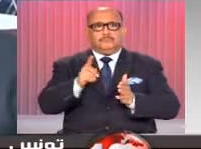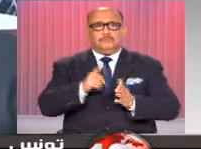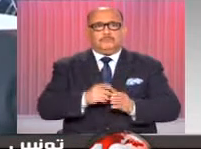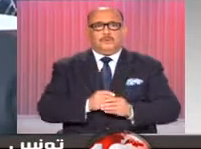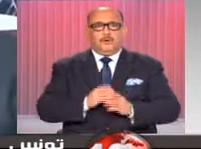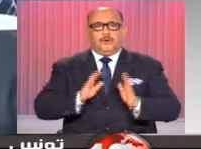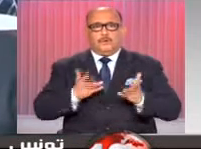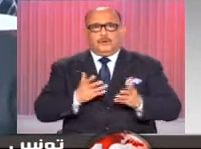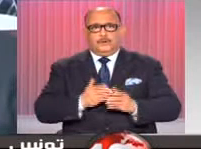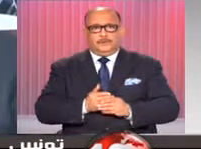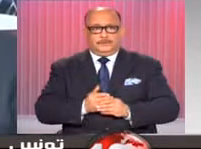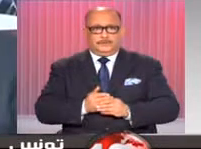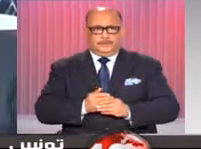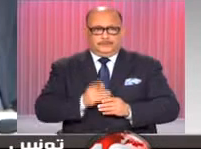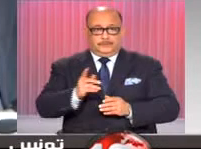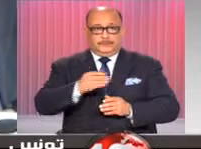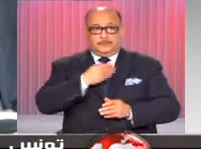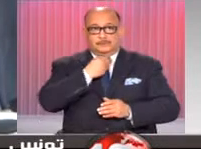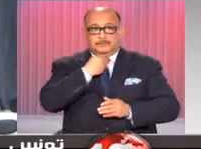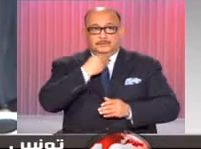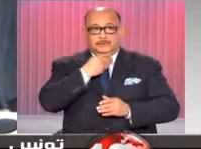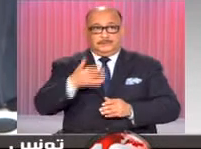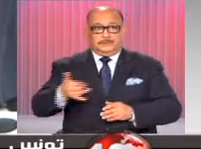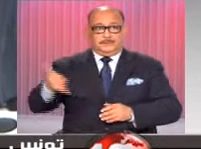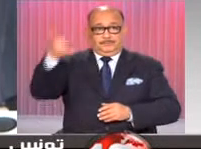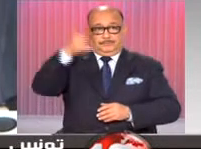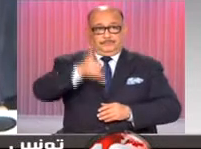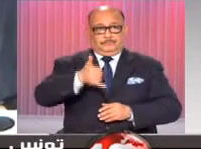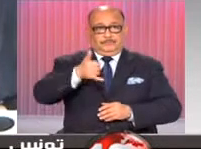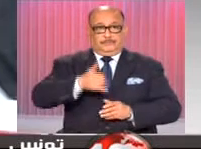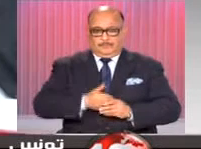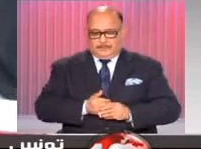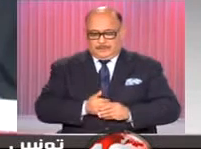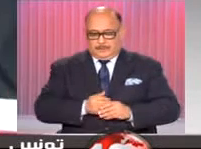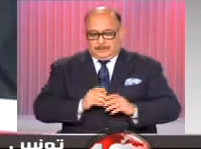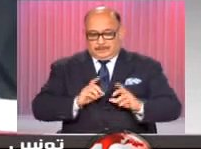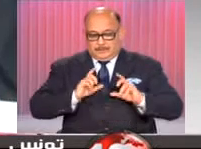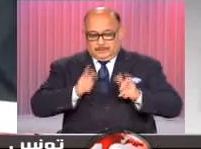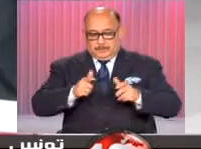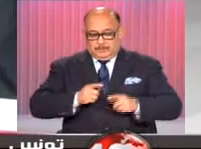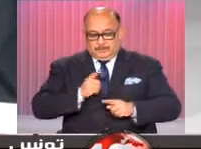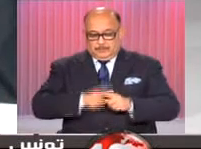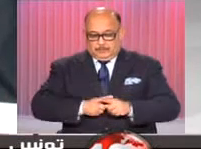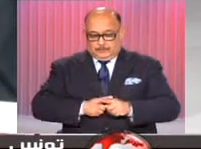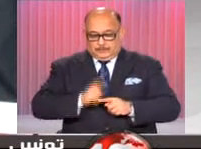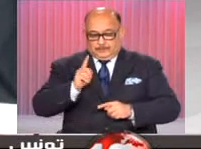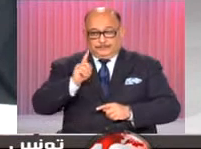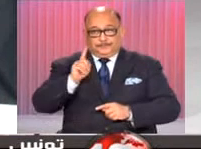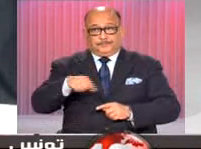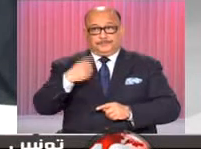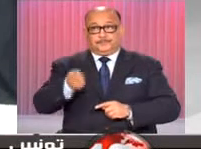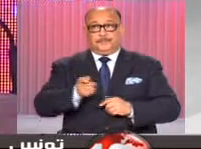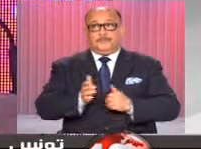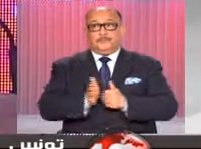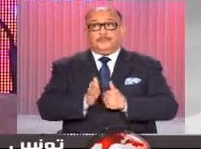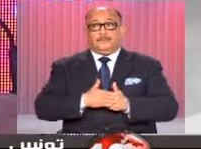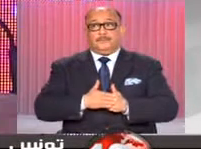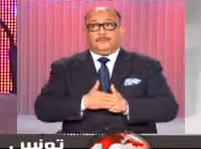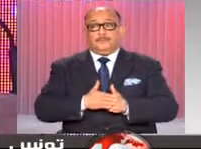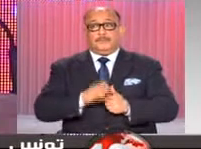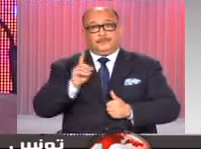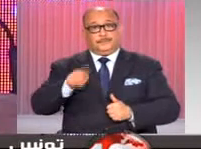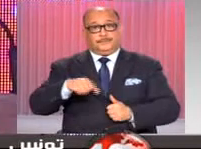وبذلك يبدأ رئيس الجمهورية المنتخب في ممارسة مهامه وقد مكنه الدستور من صلاحيات واسعة تتعلق